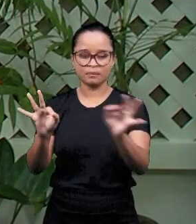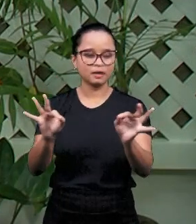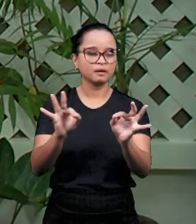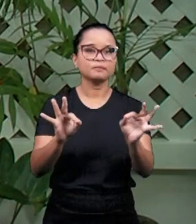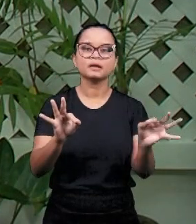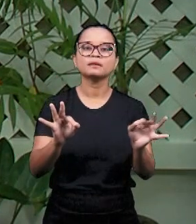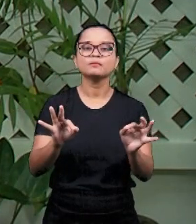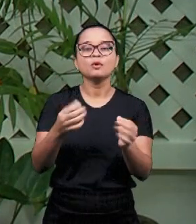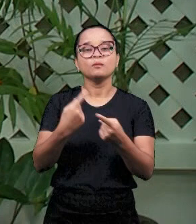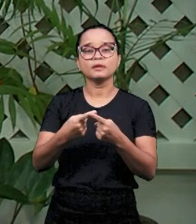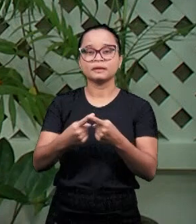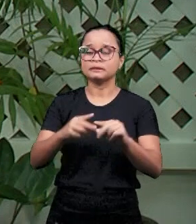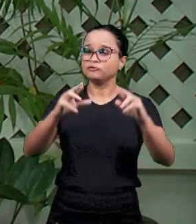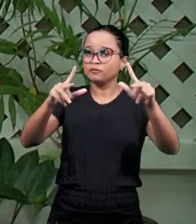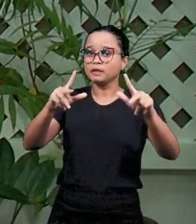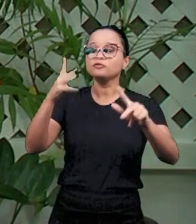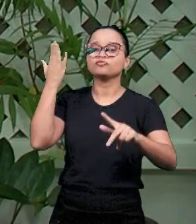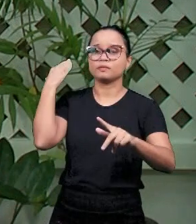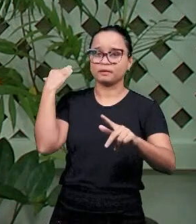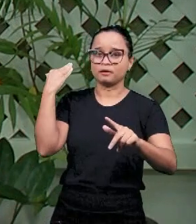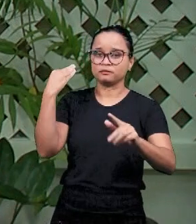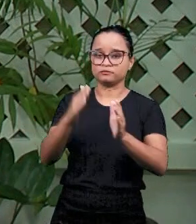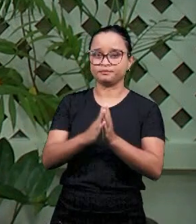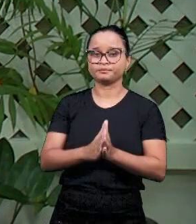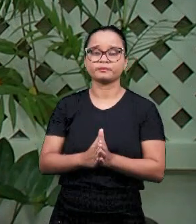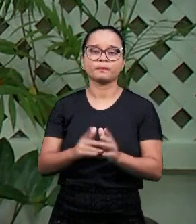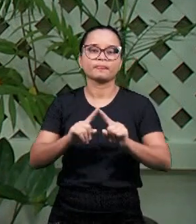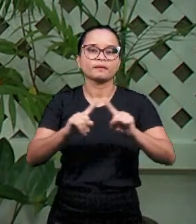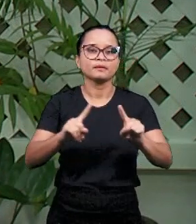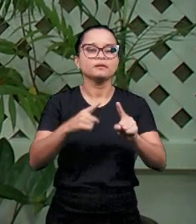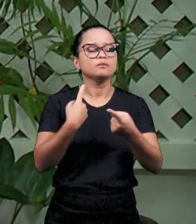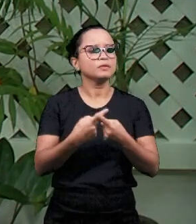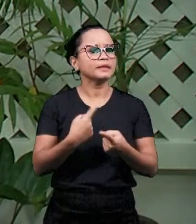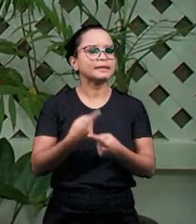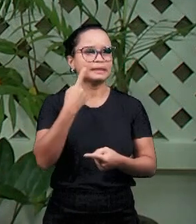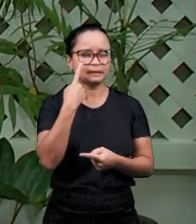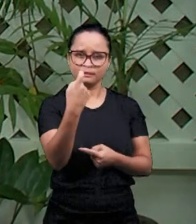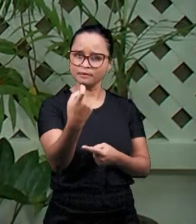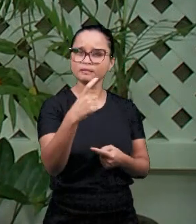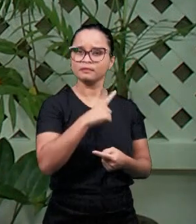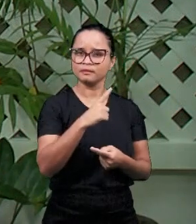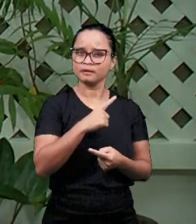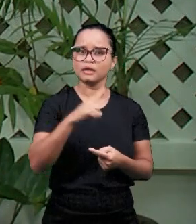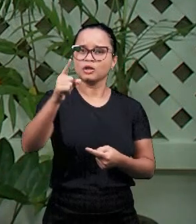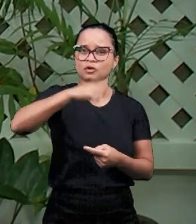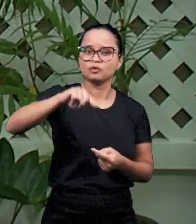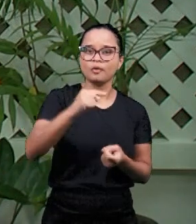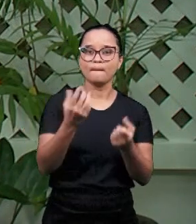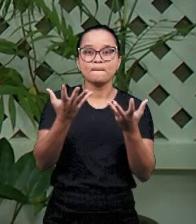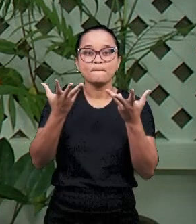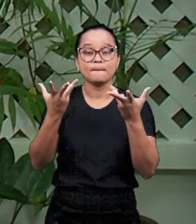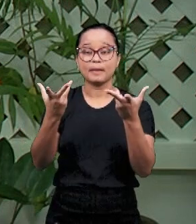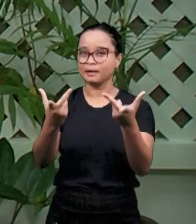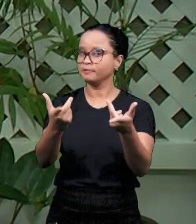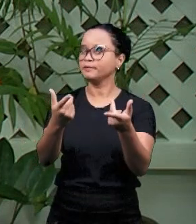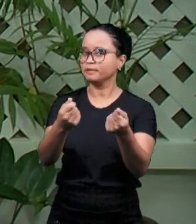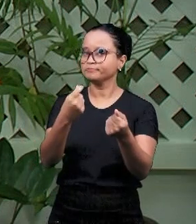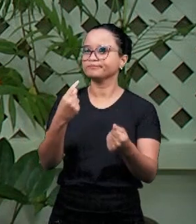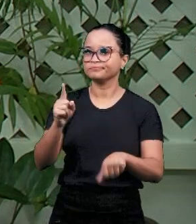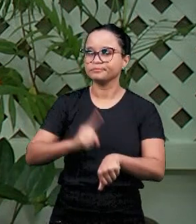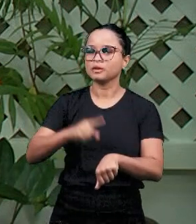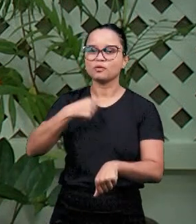différentes des espaces du passé. Donc, ce sont des choses intéressantes et on est émerveillé de voir, n'est-ce